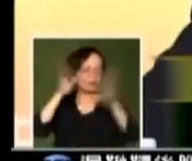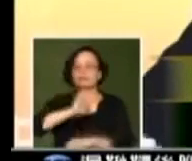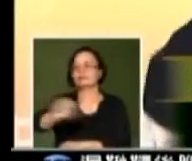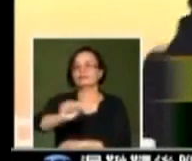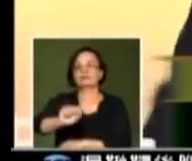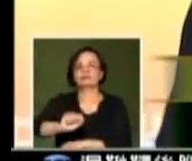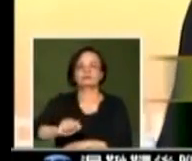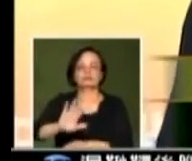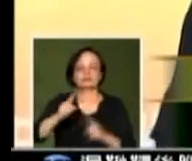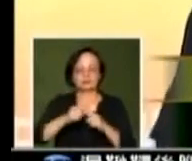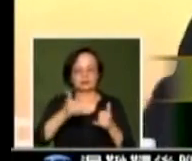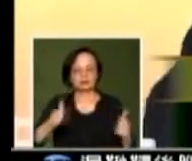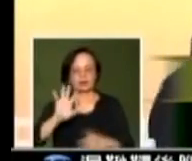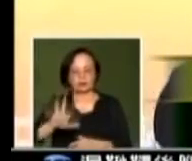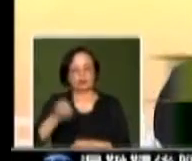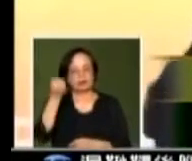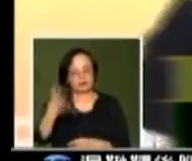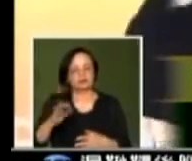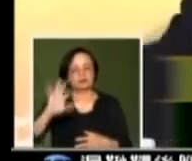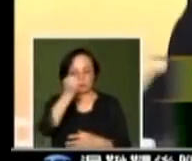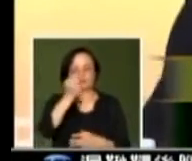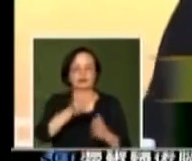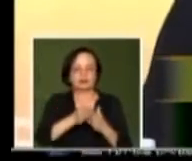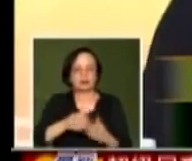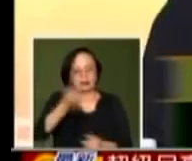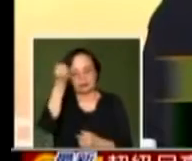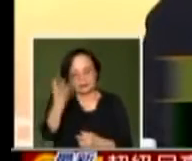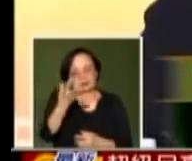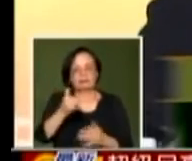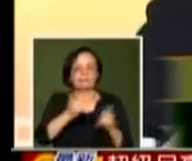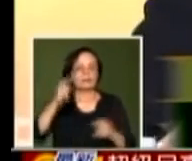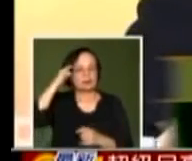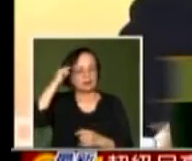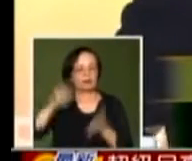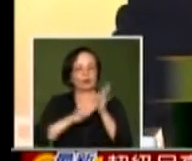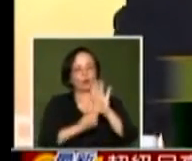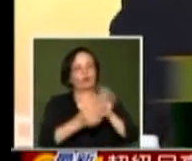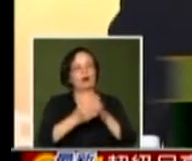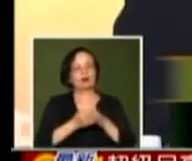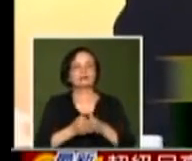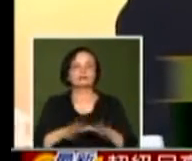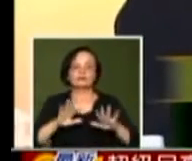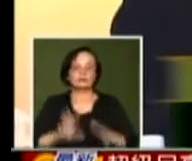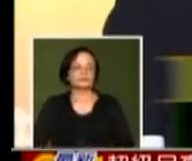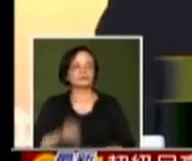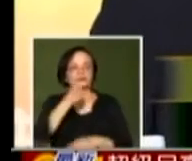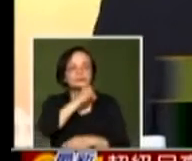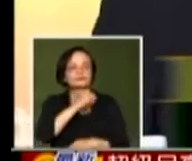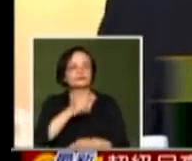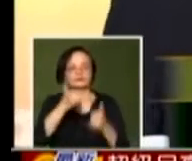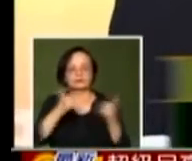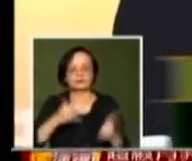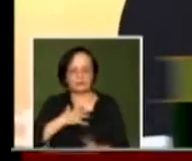利表达最新的民意，有权当然有权利抗争，有权利走上街头。 那现在我们知道，台湾之所以民怨沸